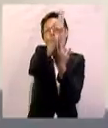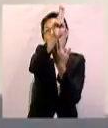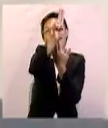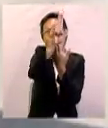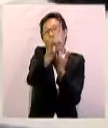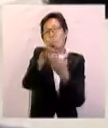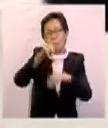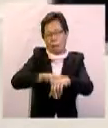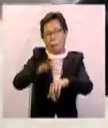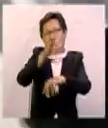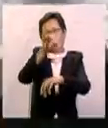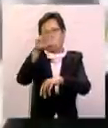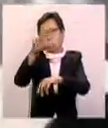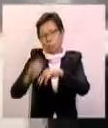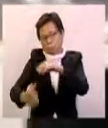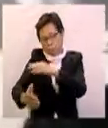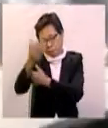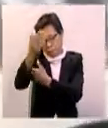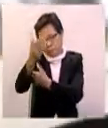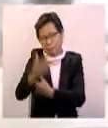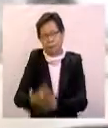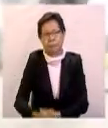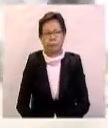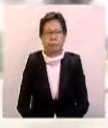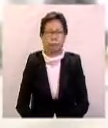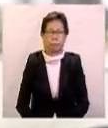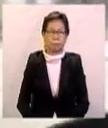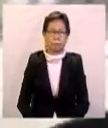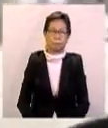kira-kira jam 830 pagi